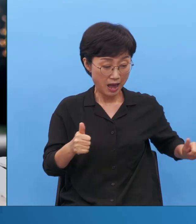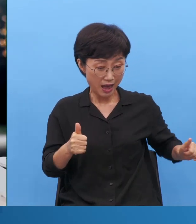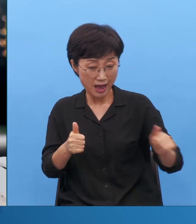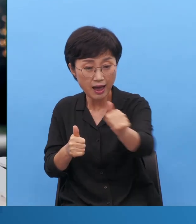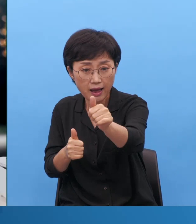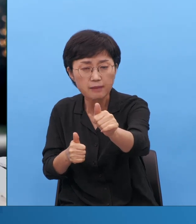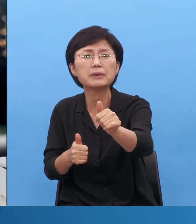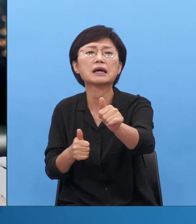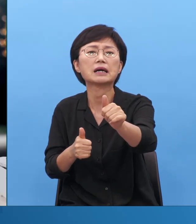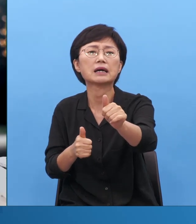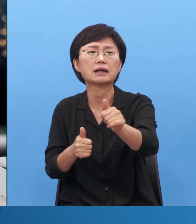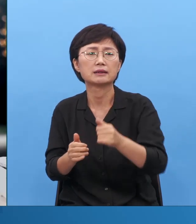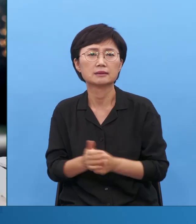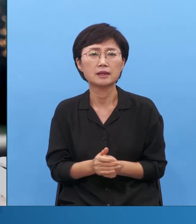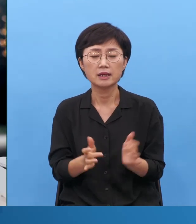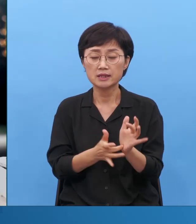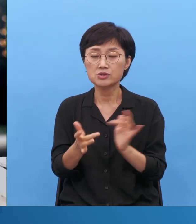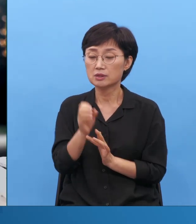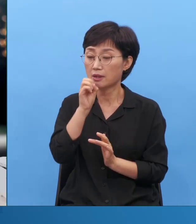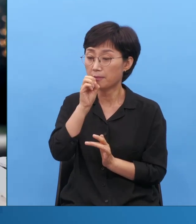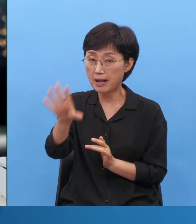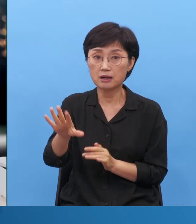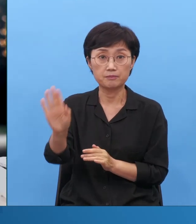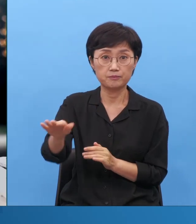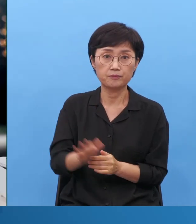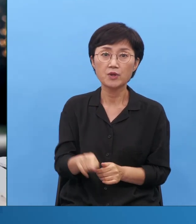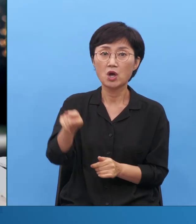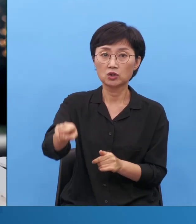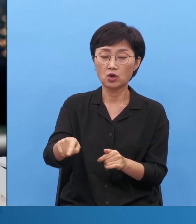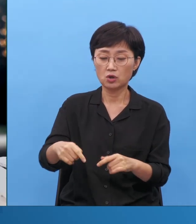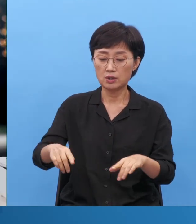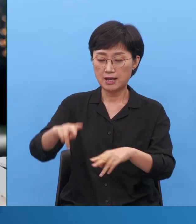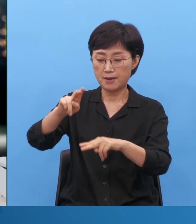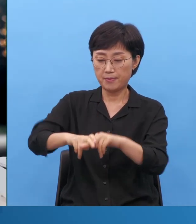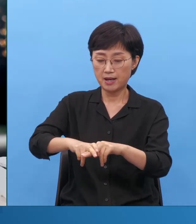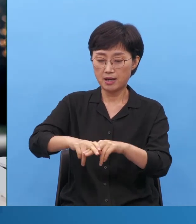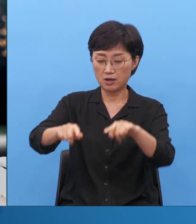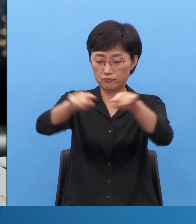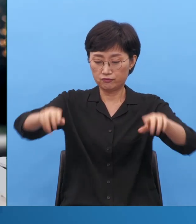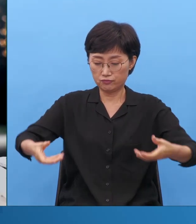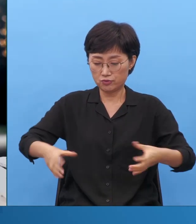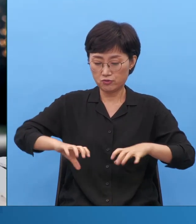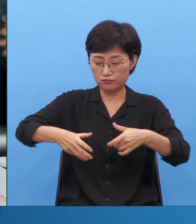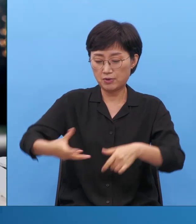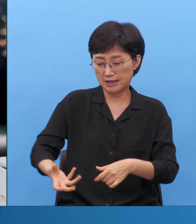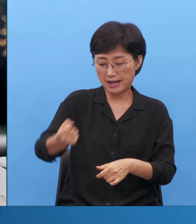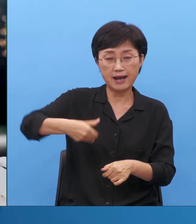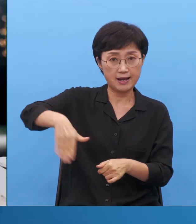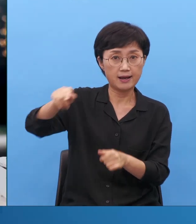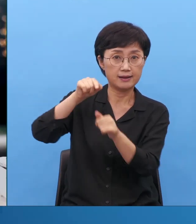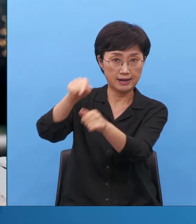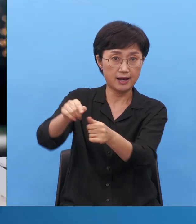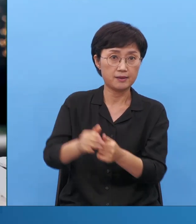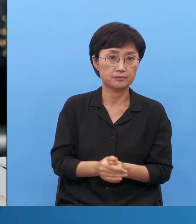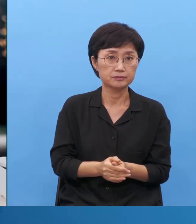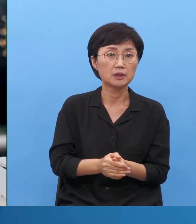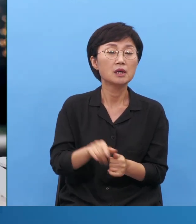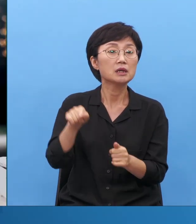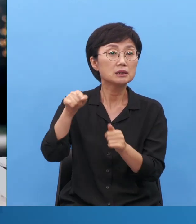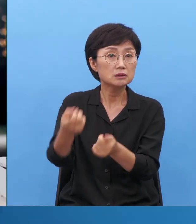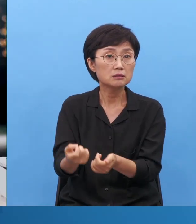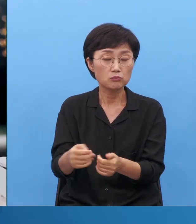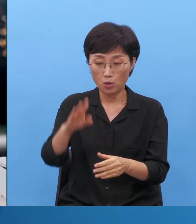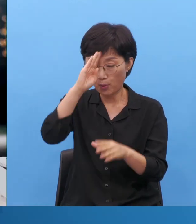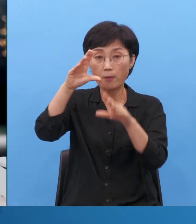먼저 내려가나이다. 예수께서 이르시되 일어나 내 자리를 들고 걸어가라 하시니 그 사람이